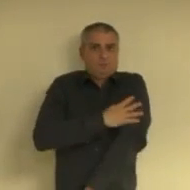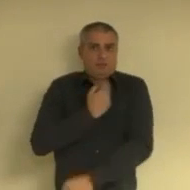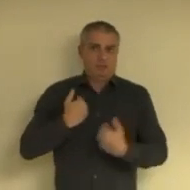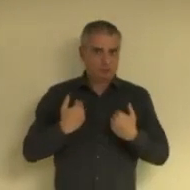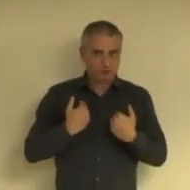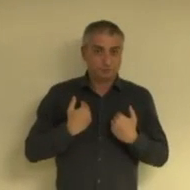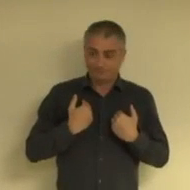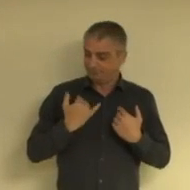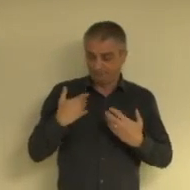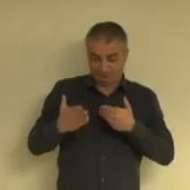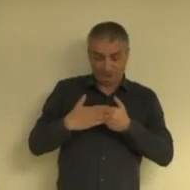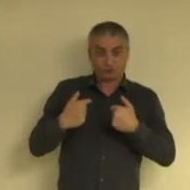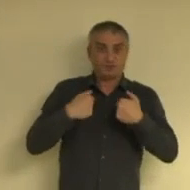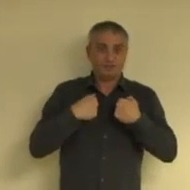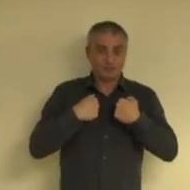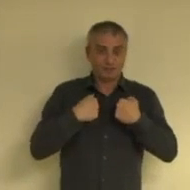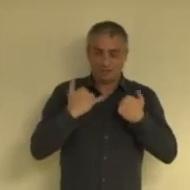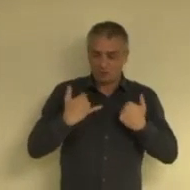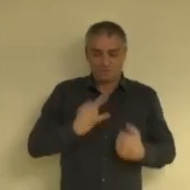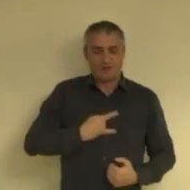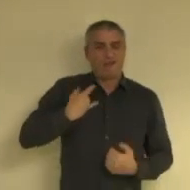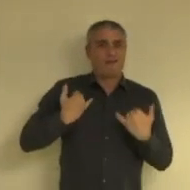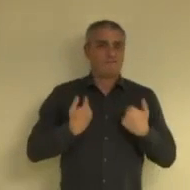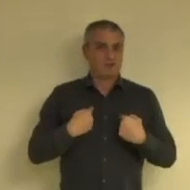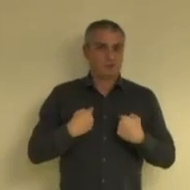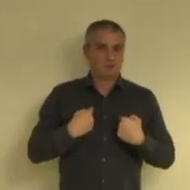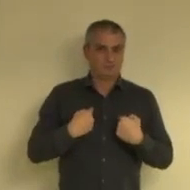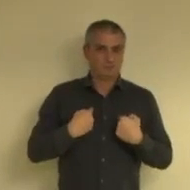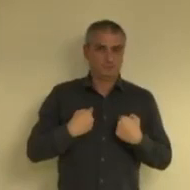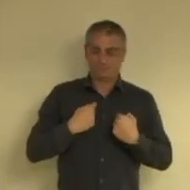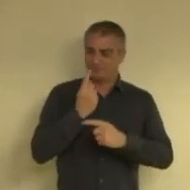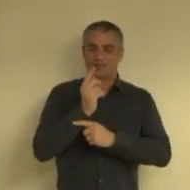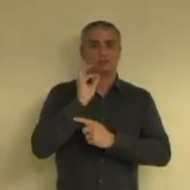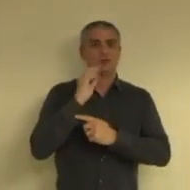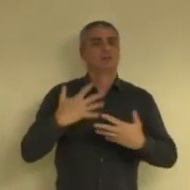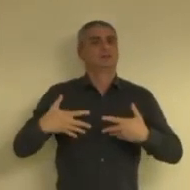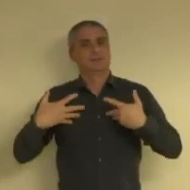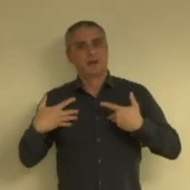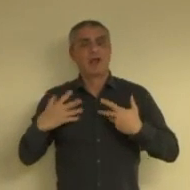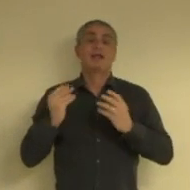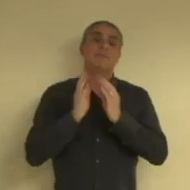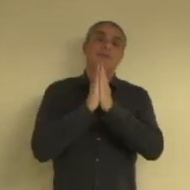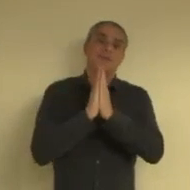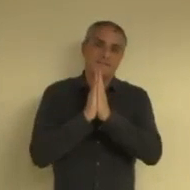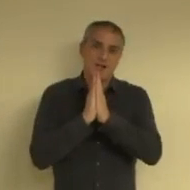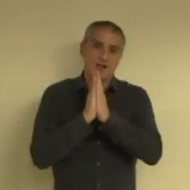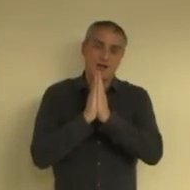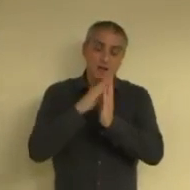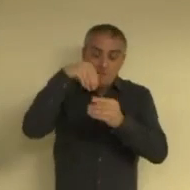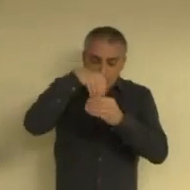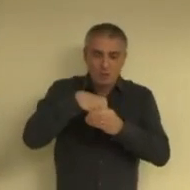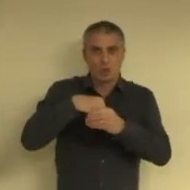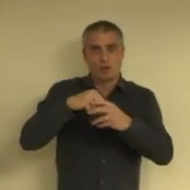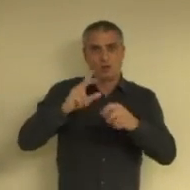ביותר שרעייתי ואני חווינו היום, רגע של שמחה ותקווה